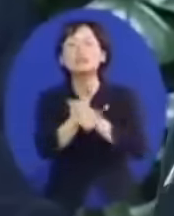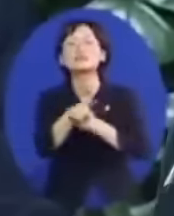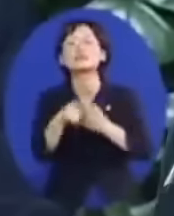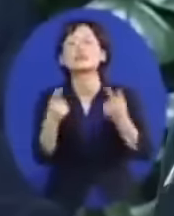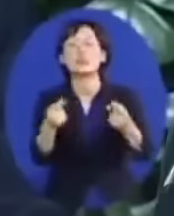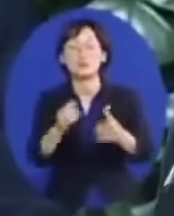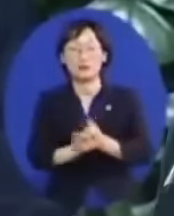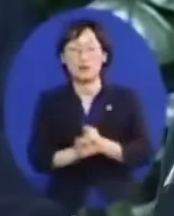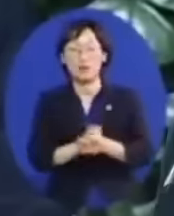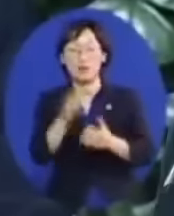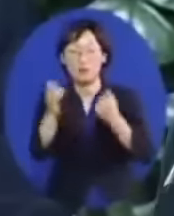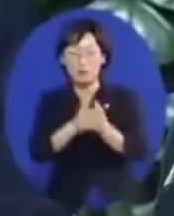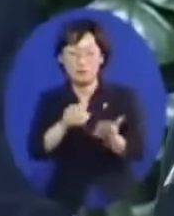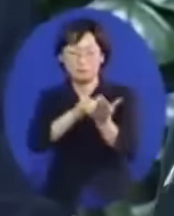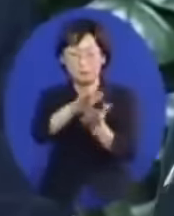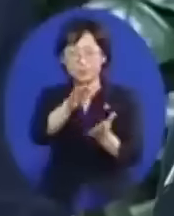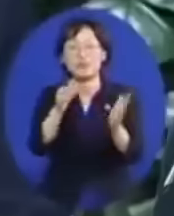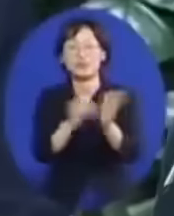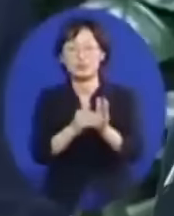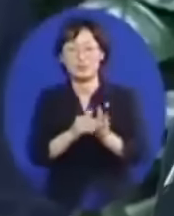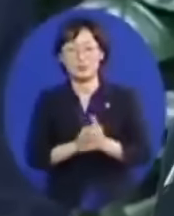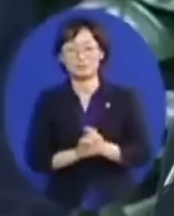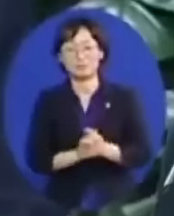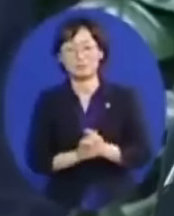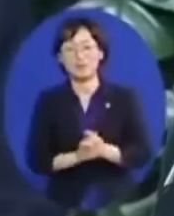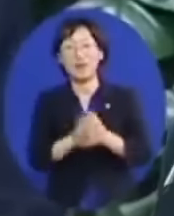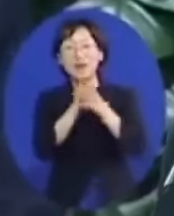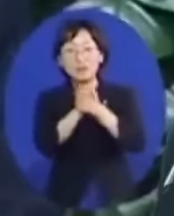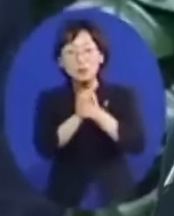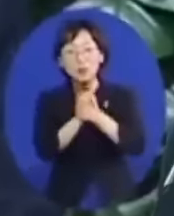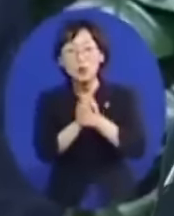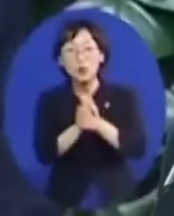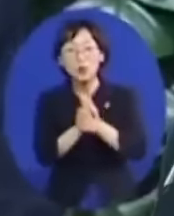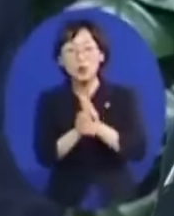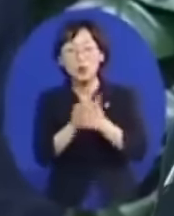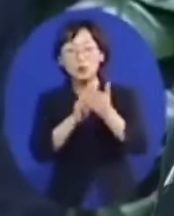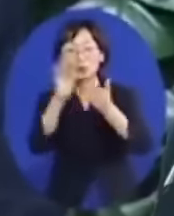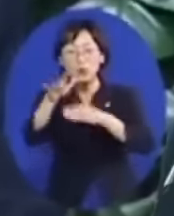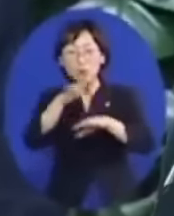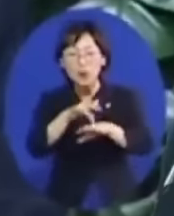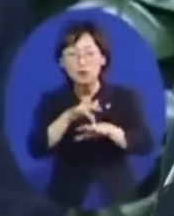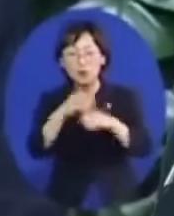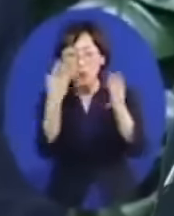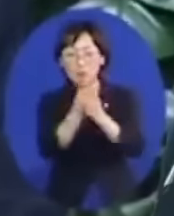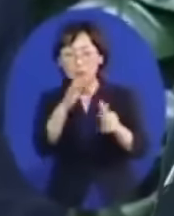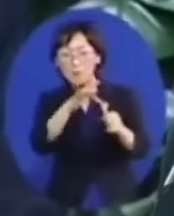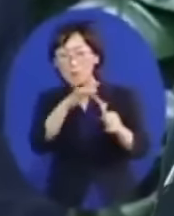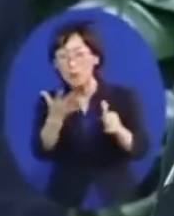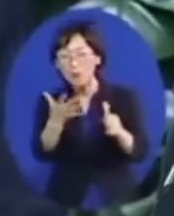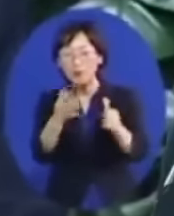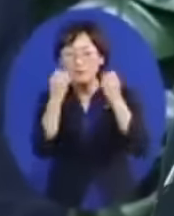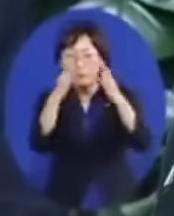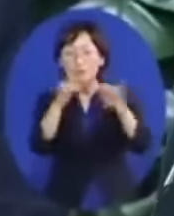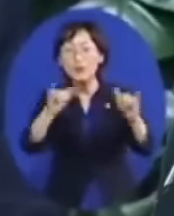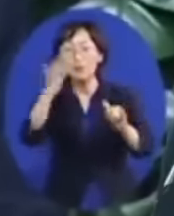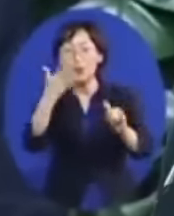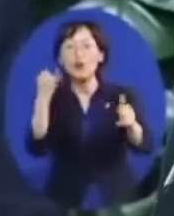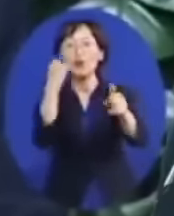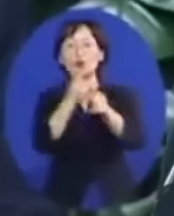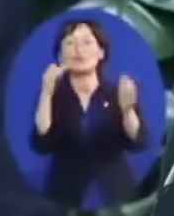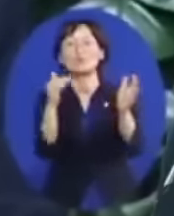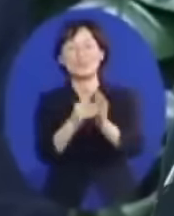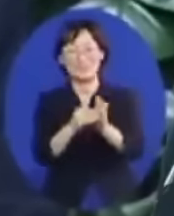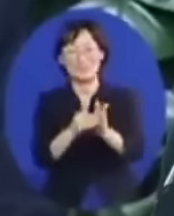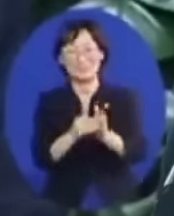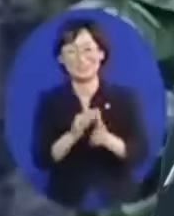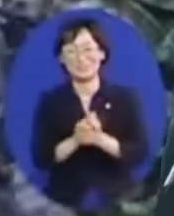것입니다. 그래서 쫓아냈습니다. 기도하고 그 마귀가 쫓겨나고 난 다음 완전히 새 사람이 되어서 장가까지 갔다고요.